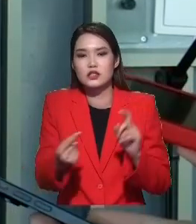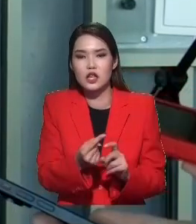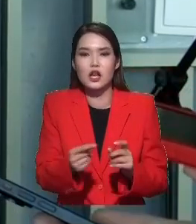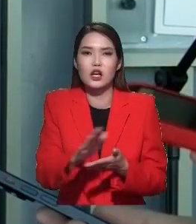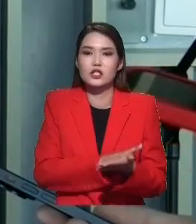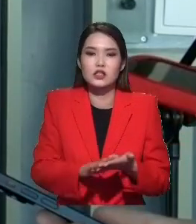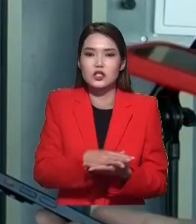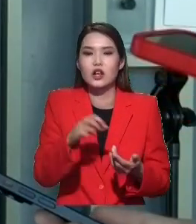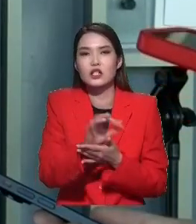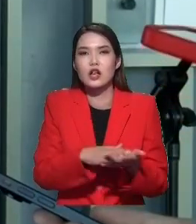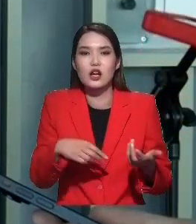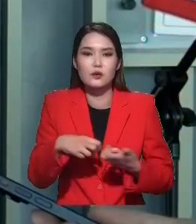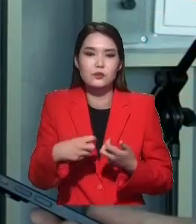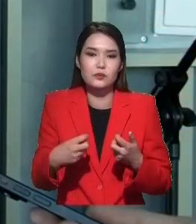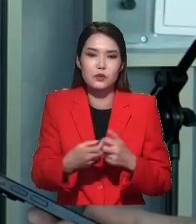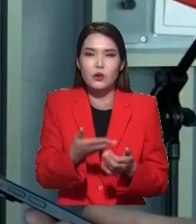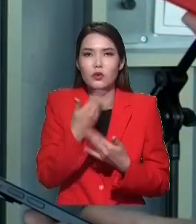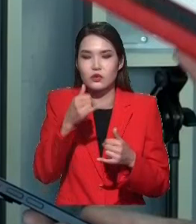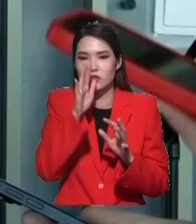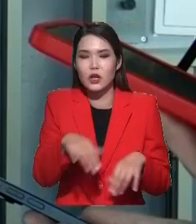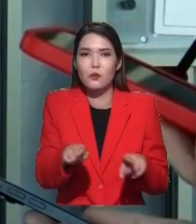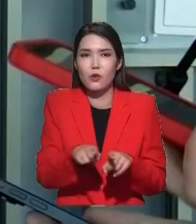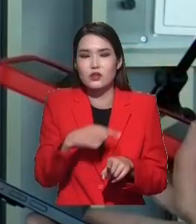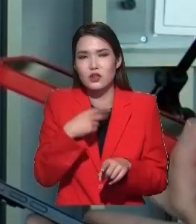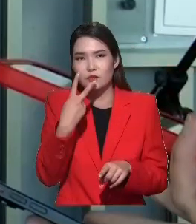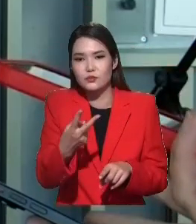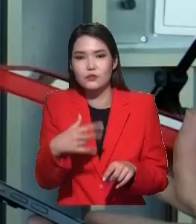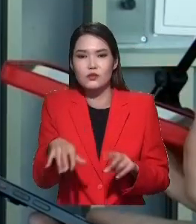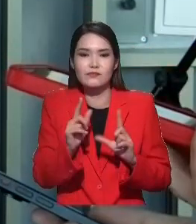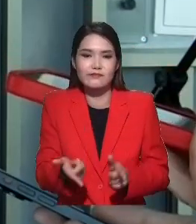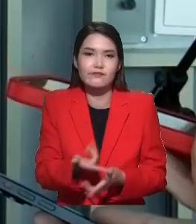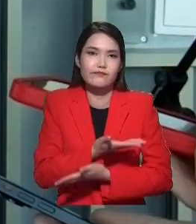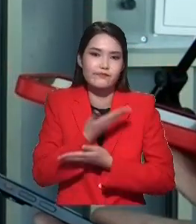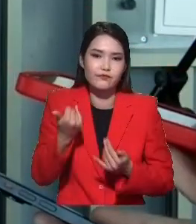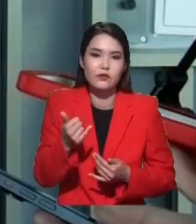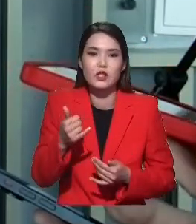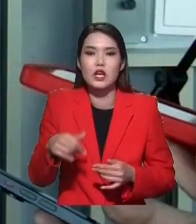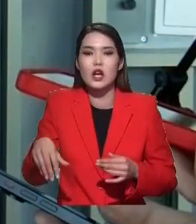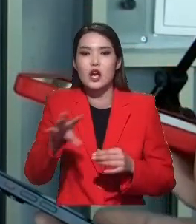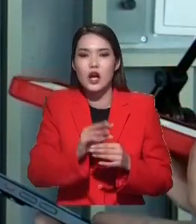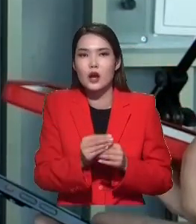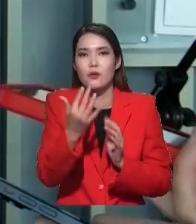никаких дальнейших действий делать не нужно. Хотя мы с этим не согласны, поскольку все